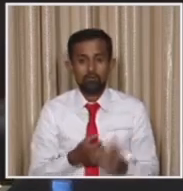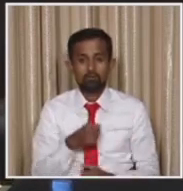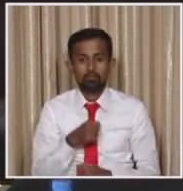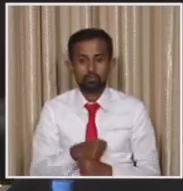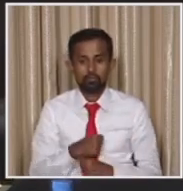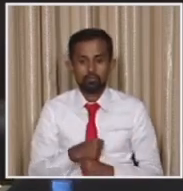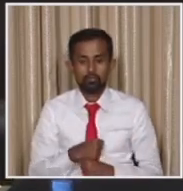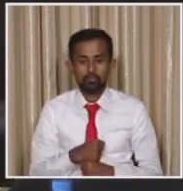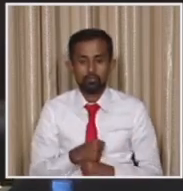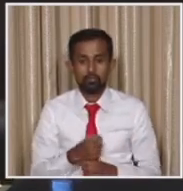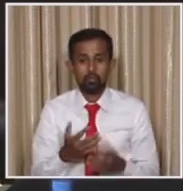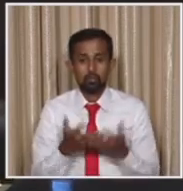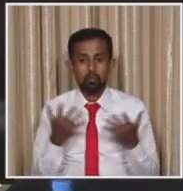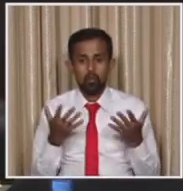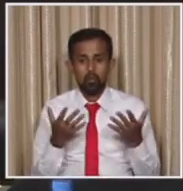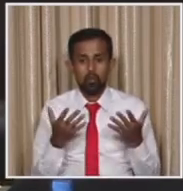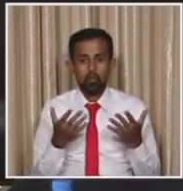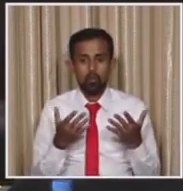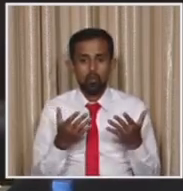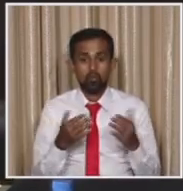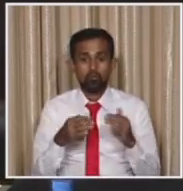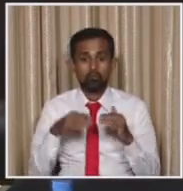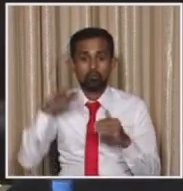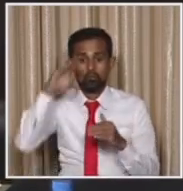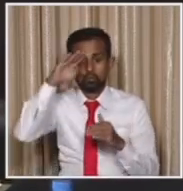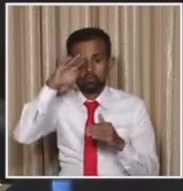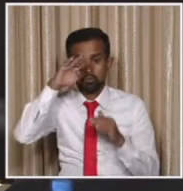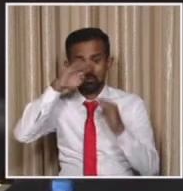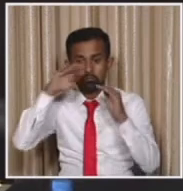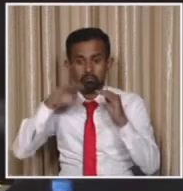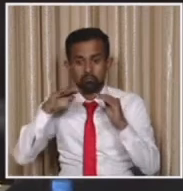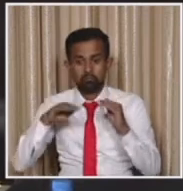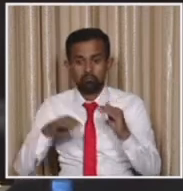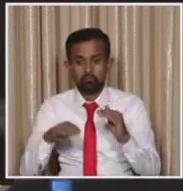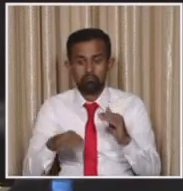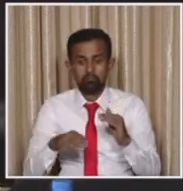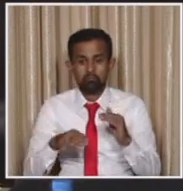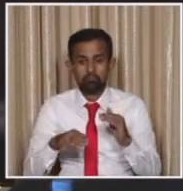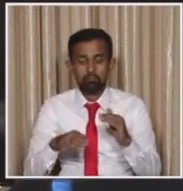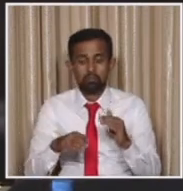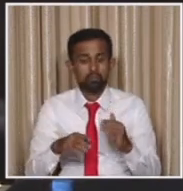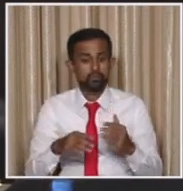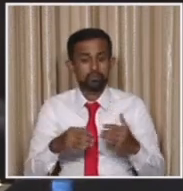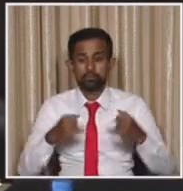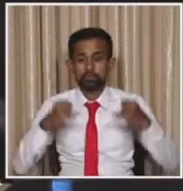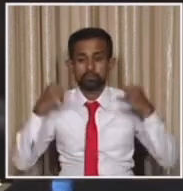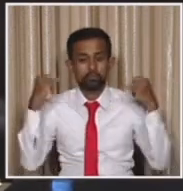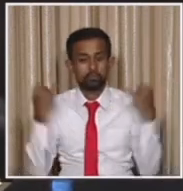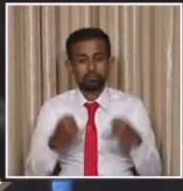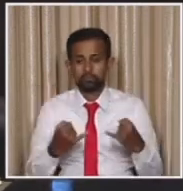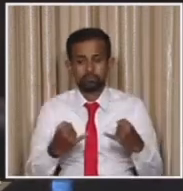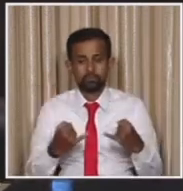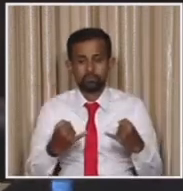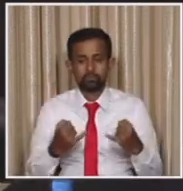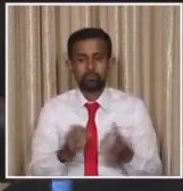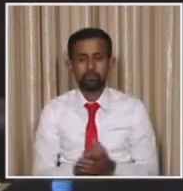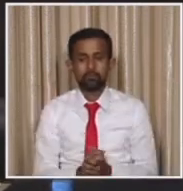රජයේ බොහෝ ආයතන ඉහළ ඉඳන් පහළටම අතිසයින් දූෂිතයි කියලා.